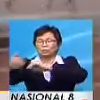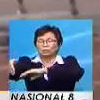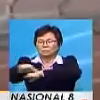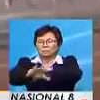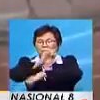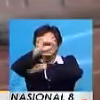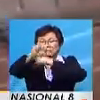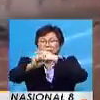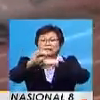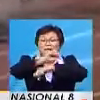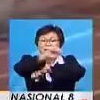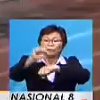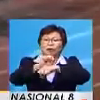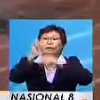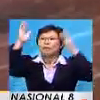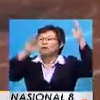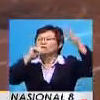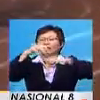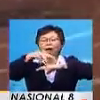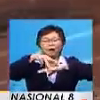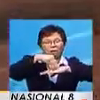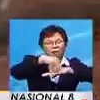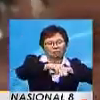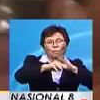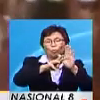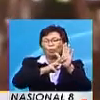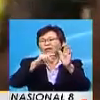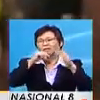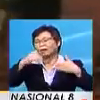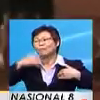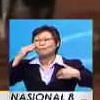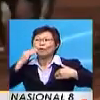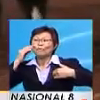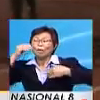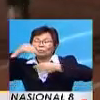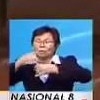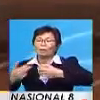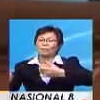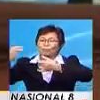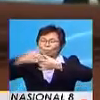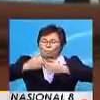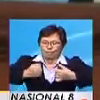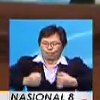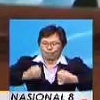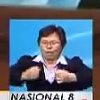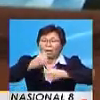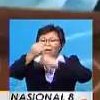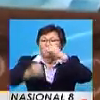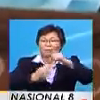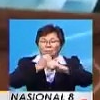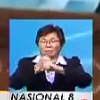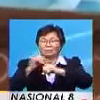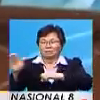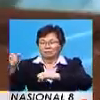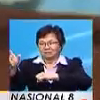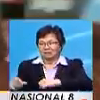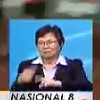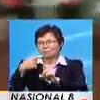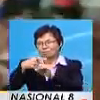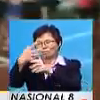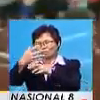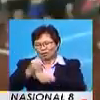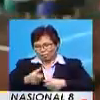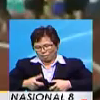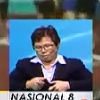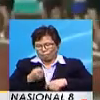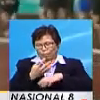Singapura tahun lalu Malaysia tidak menghantar wakil dengan pengalaman luas dalam penyertaan maraton peringkat antarabangsa idans Shah optimis dapat meraih